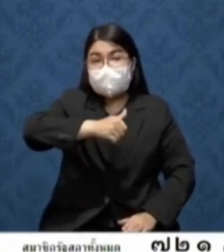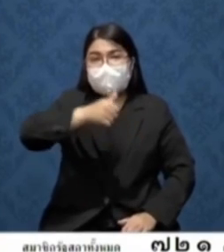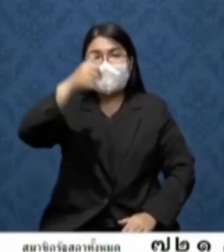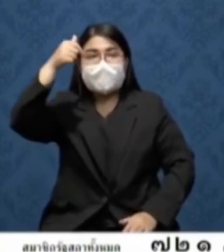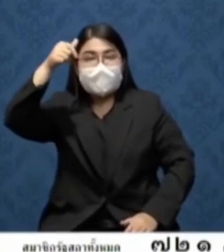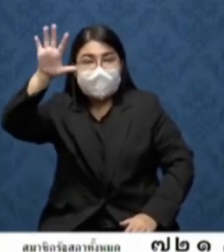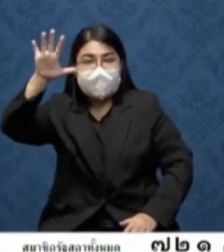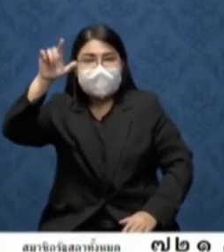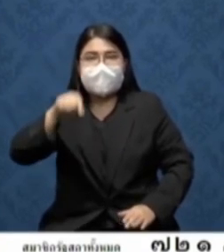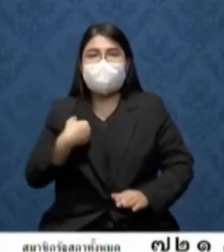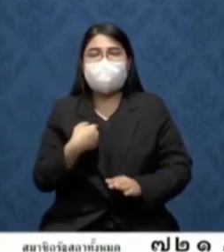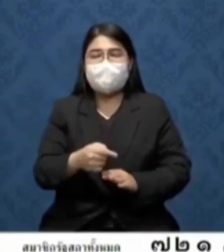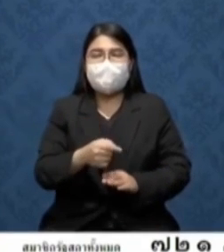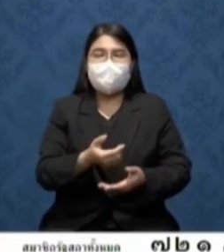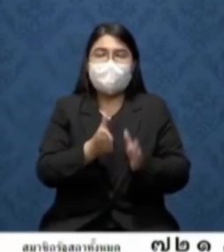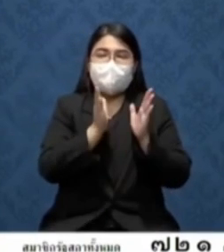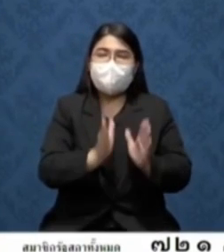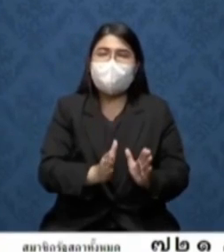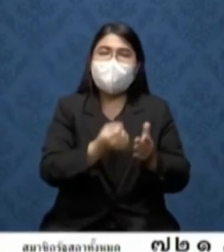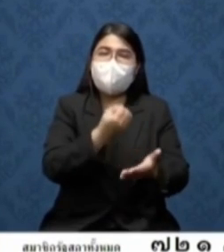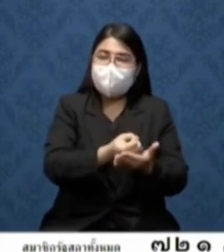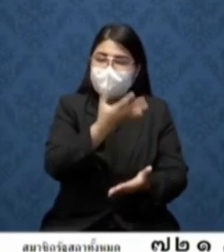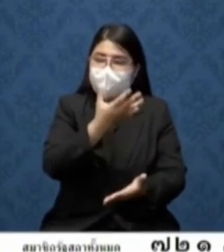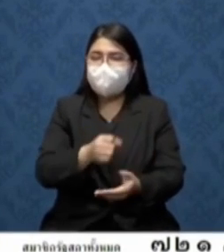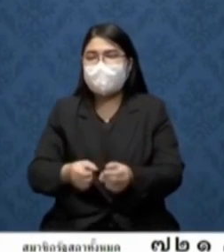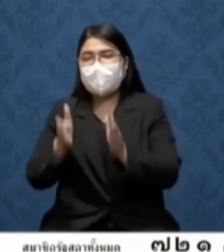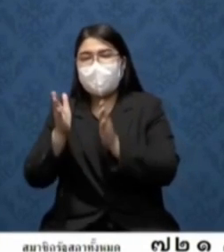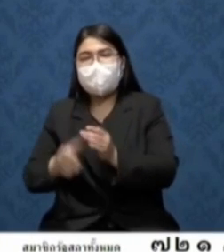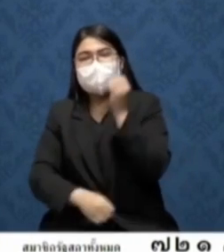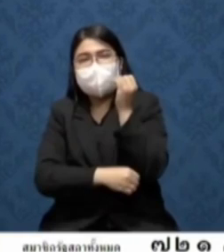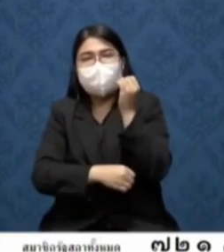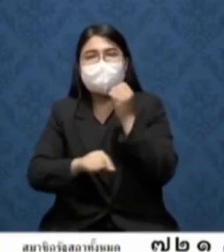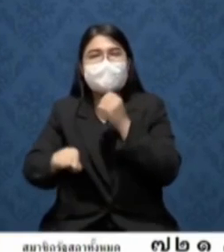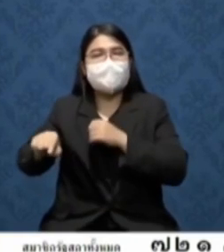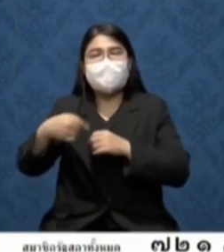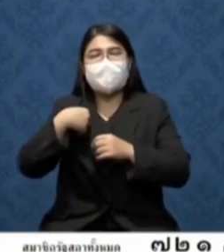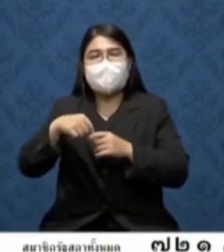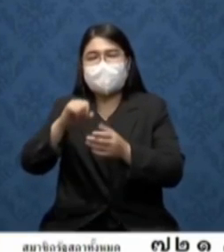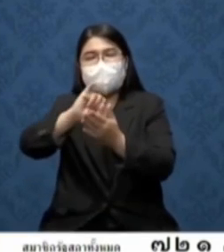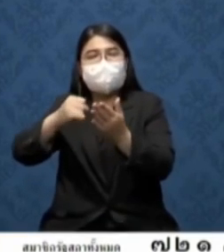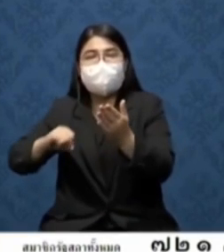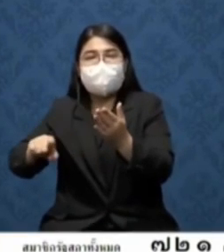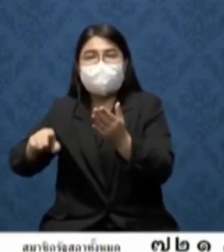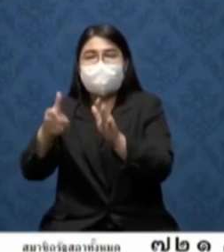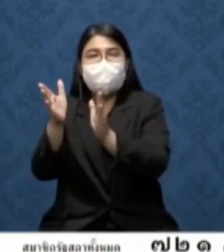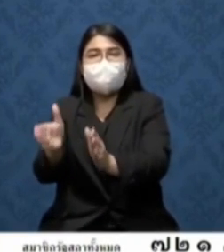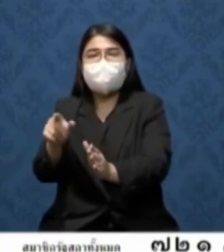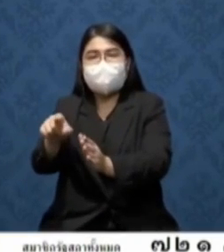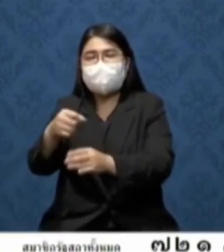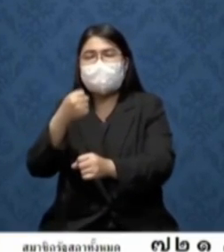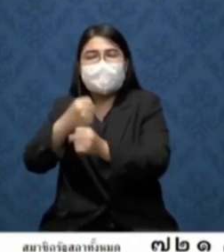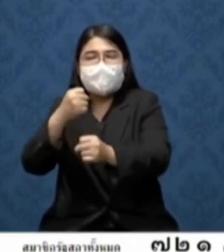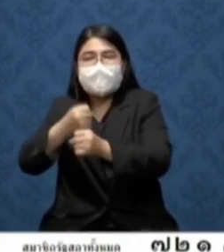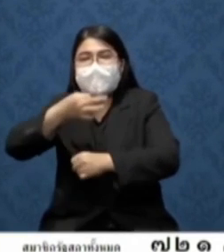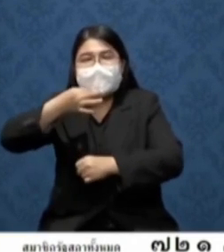ว่างระหว่างคนรวยกับคนจนไม่ว่าจะเป็นปัญหางานในต่างจังหวัดไม่มีคนหนุ่มสาวต้องเดินทางออกมาห